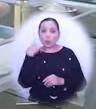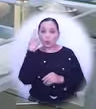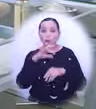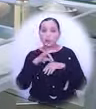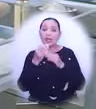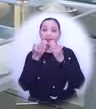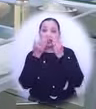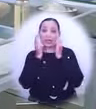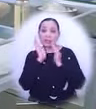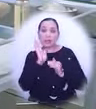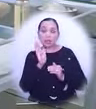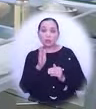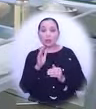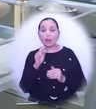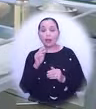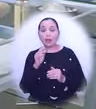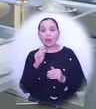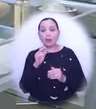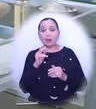terisi tetiklashganligini